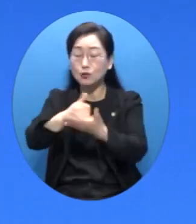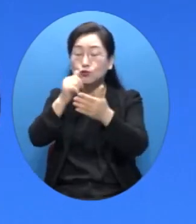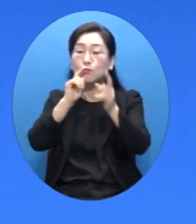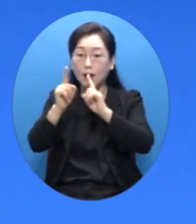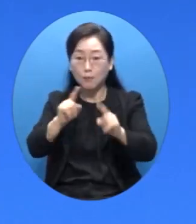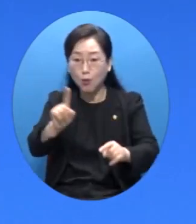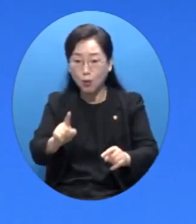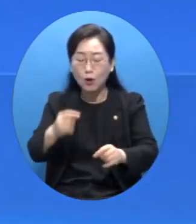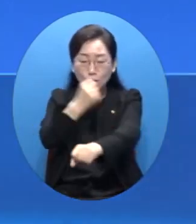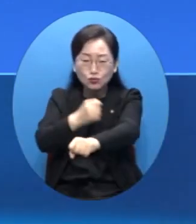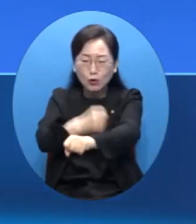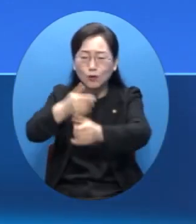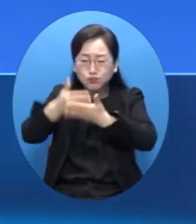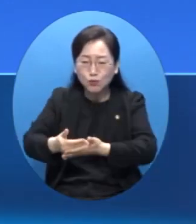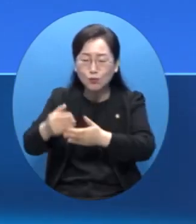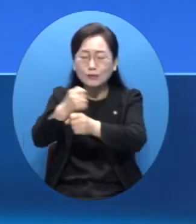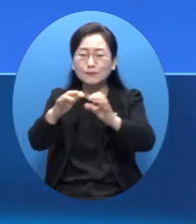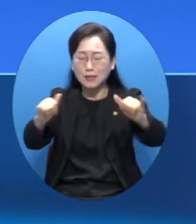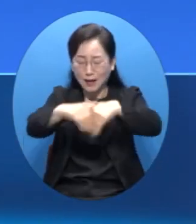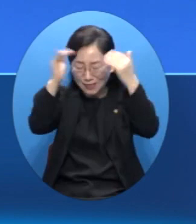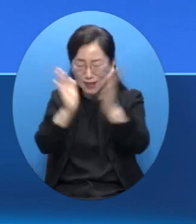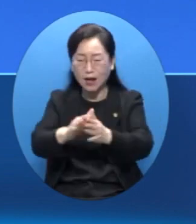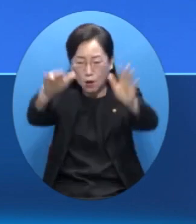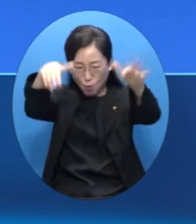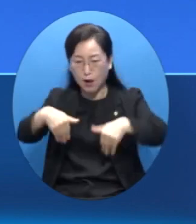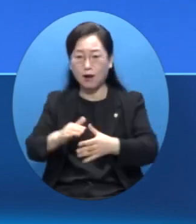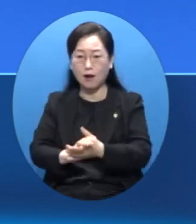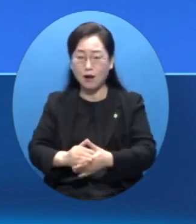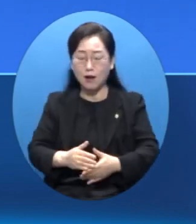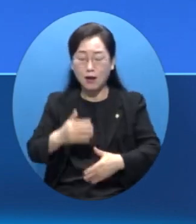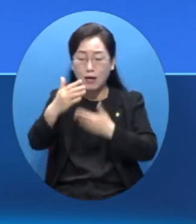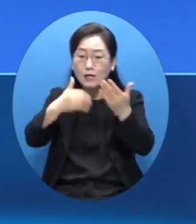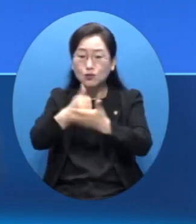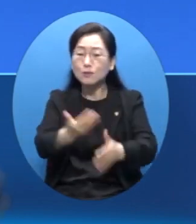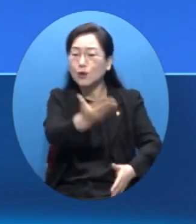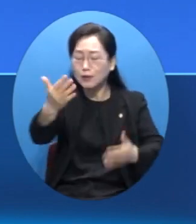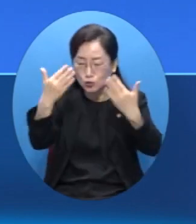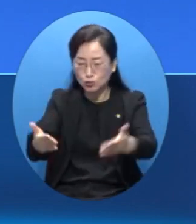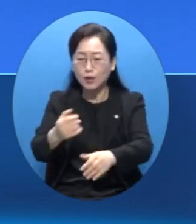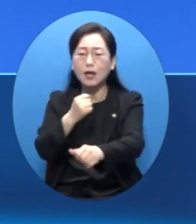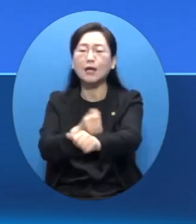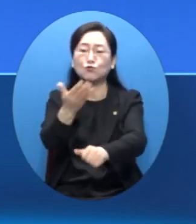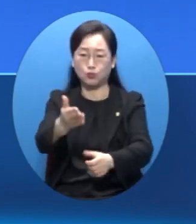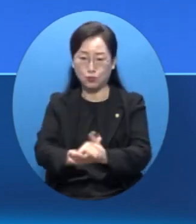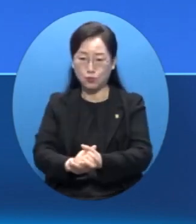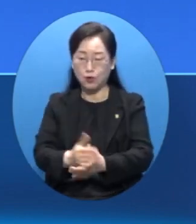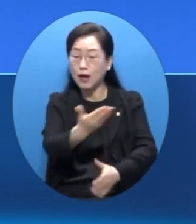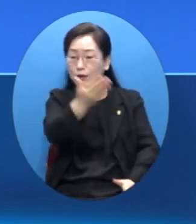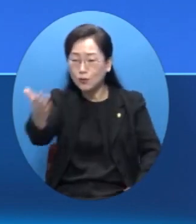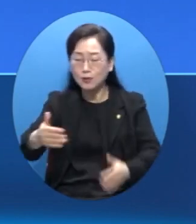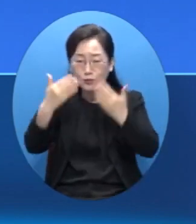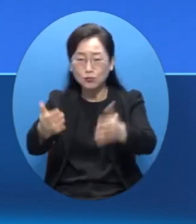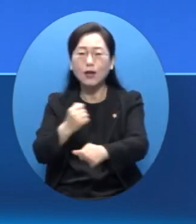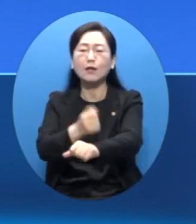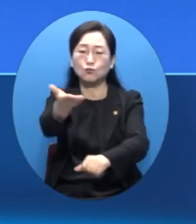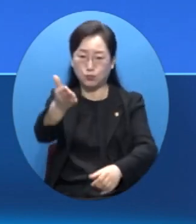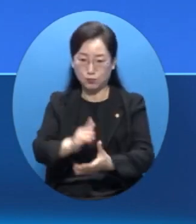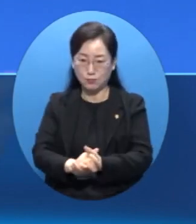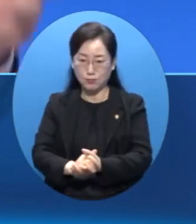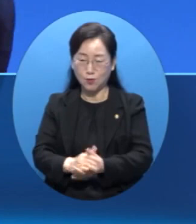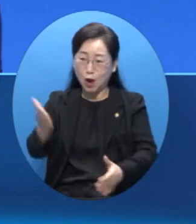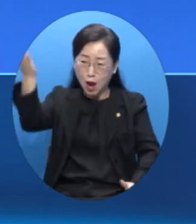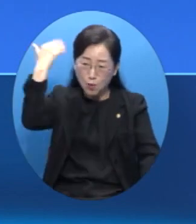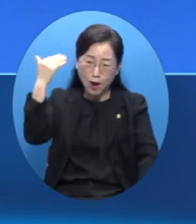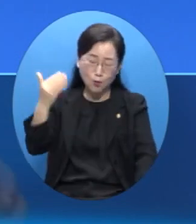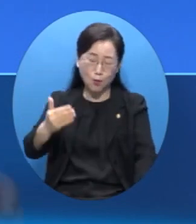말씀하십니다. 수고하고 무거운 짐진자들아 다 내게로 오라. 내가 너희를 쉬게 하리라. 내가 너희를 쉬게 하리라. 과거에